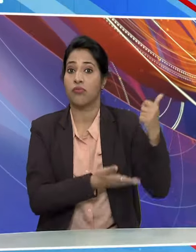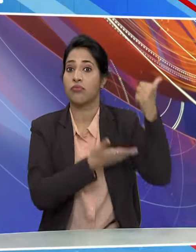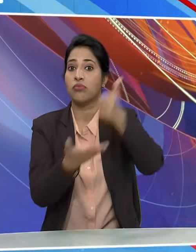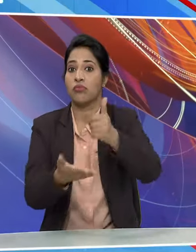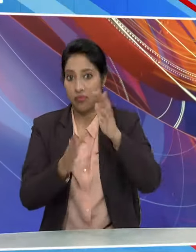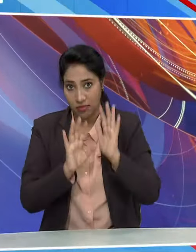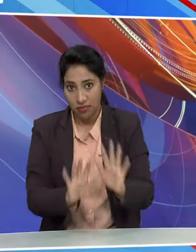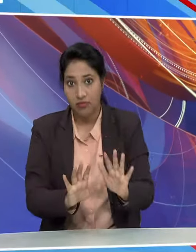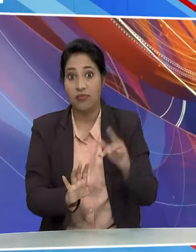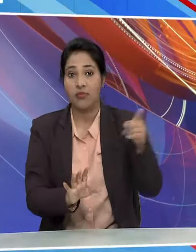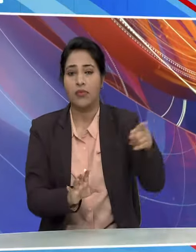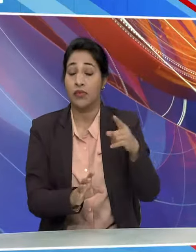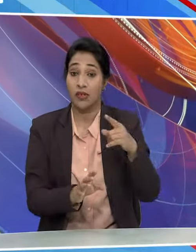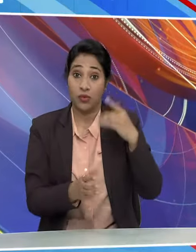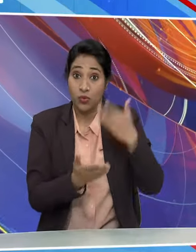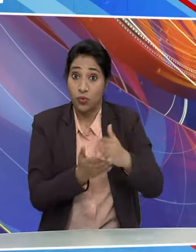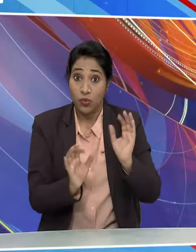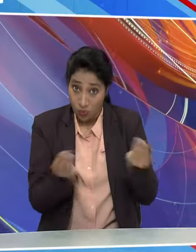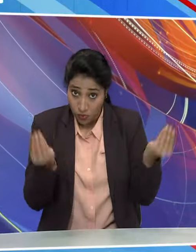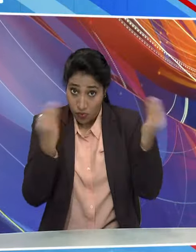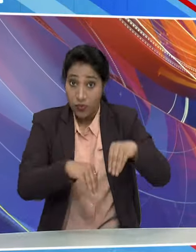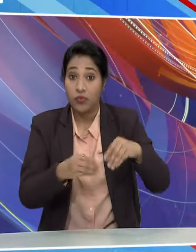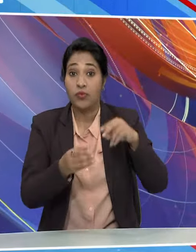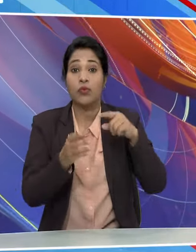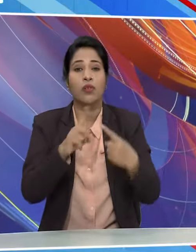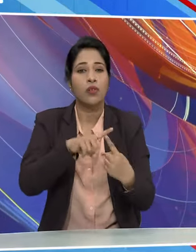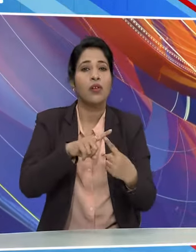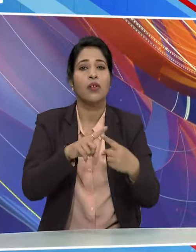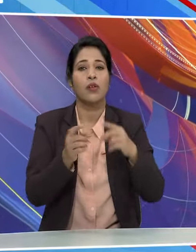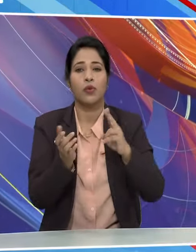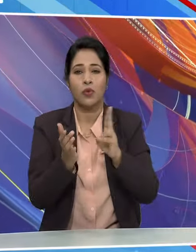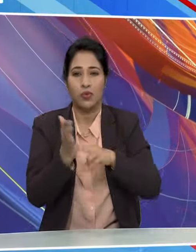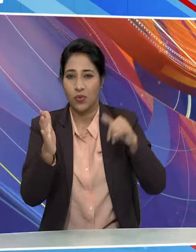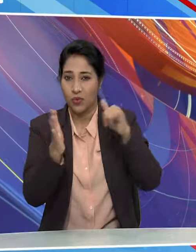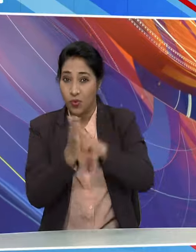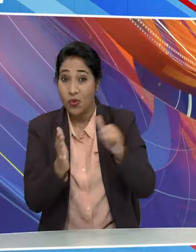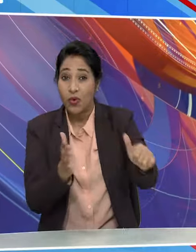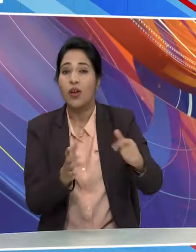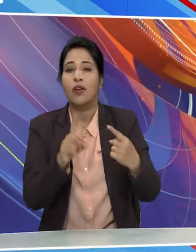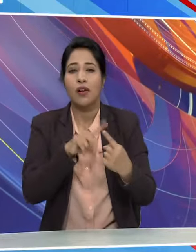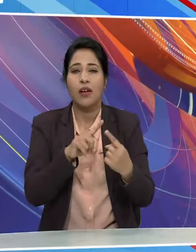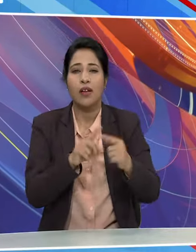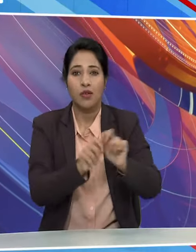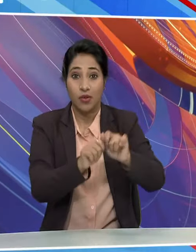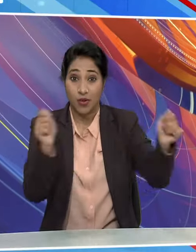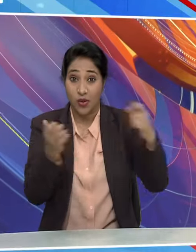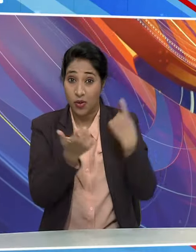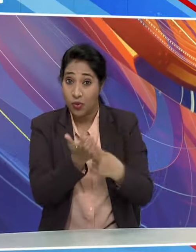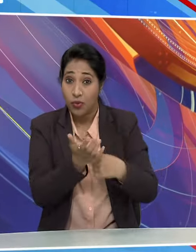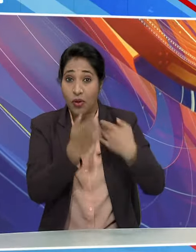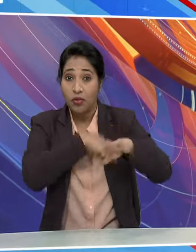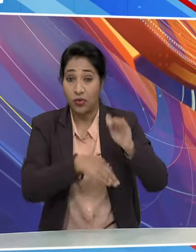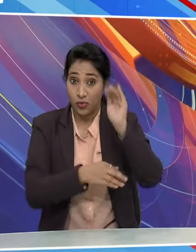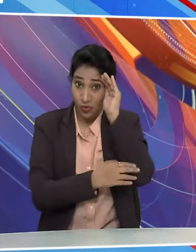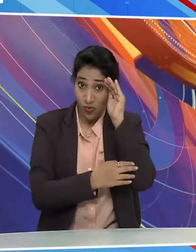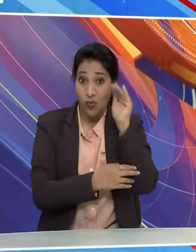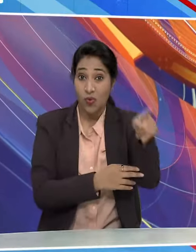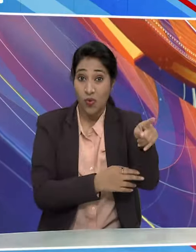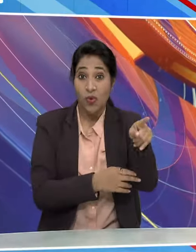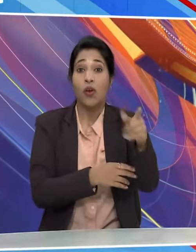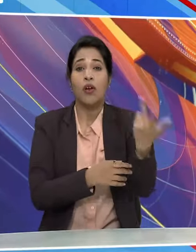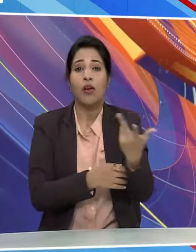हुई थी। इतना ही नहीं, द न्यूयॉर्क टाइम्स की रिपोर्ट में भी बताया गया था कि न्यूज क्लिक को विदेशी फंडिंग